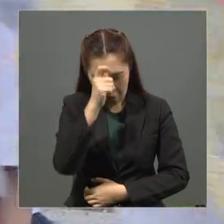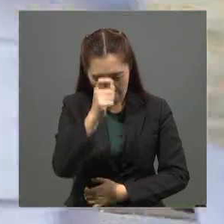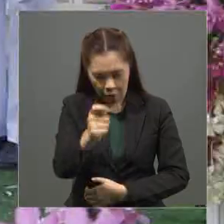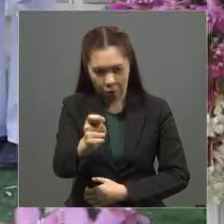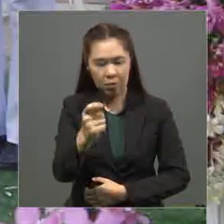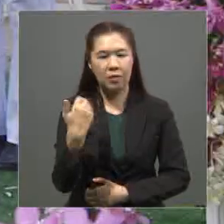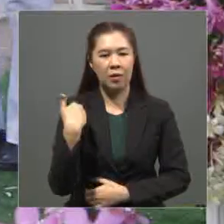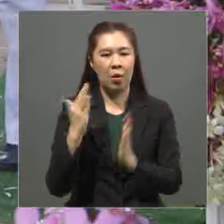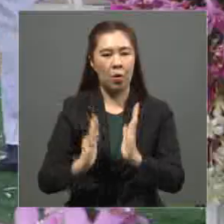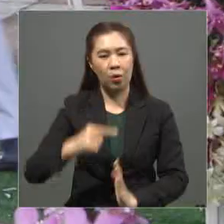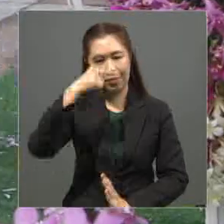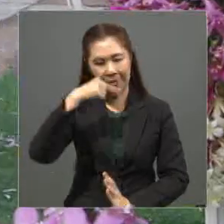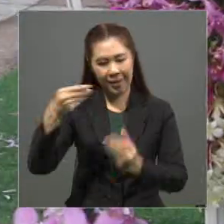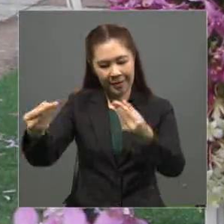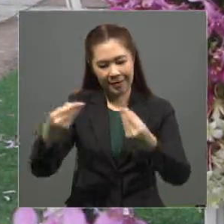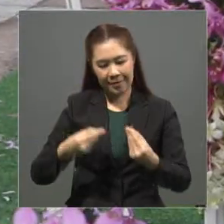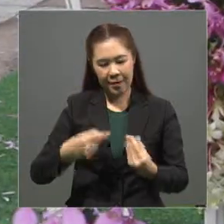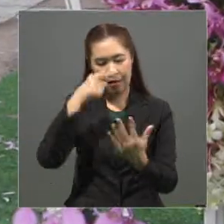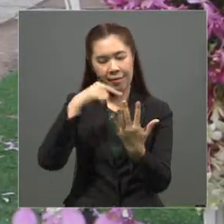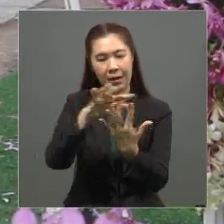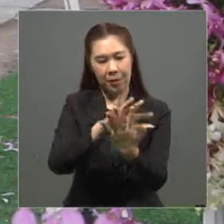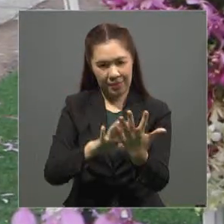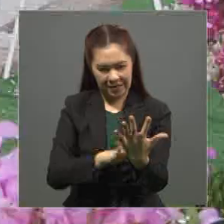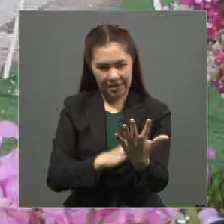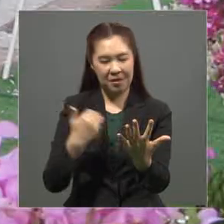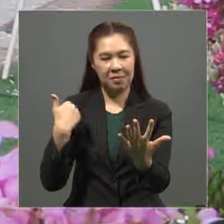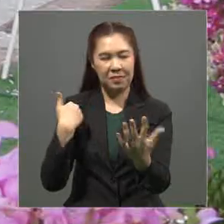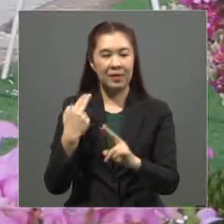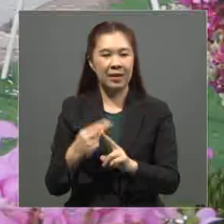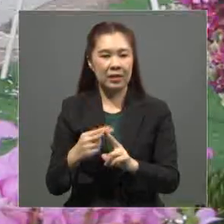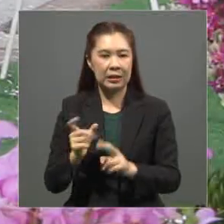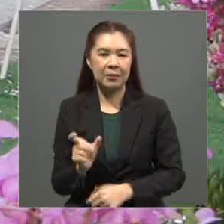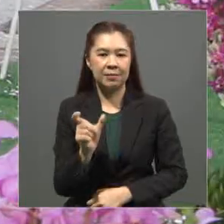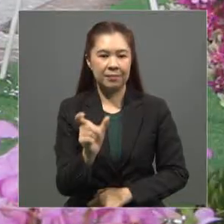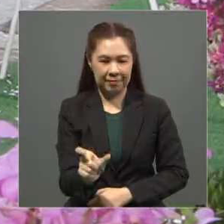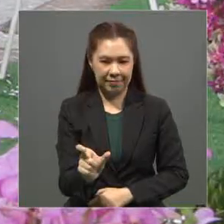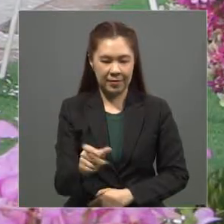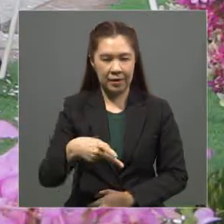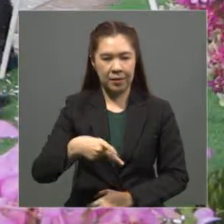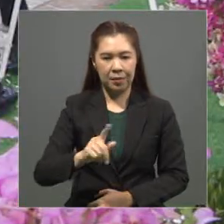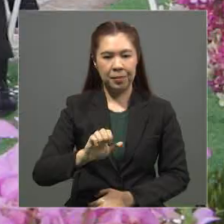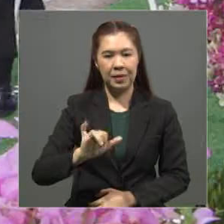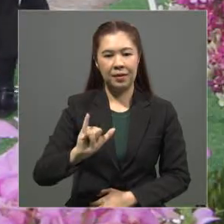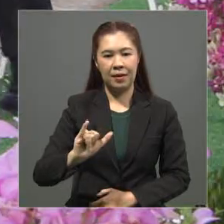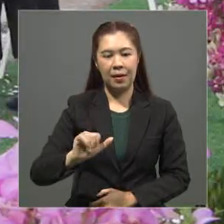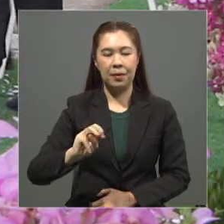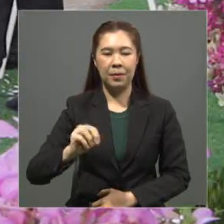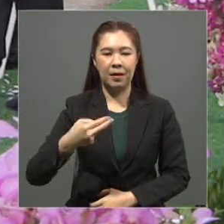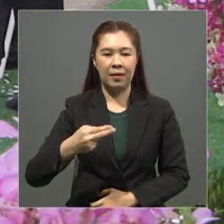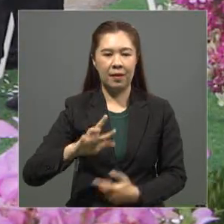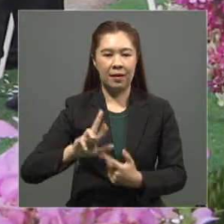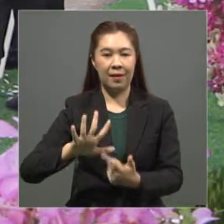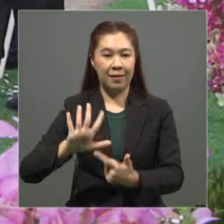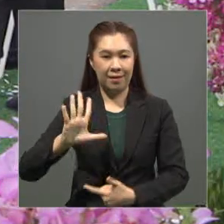พสกนิกรชาวไทยและประเทศชาติสมดังพระราชสมัญญานามว่าสมเด็จพระปิยมหาราชหมายถึงพระ